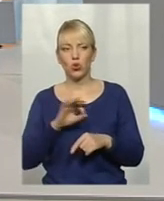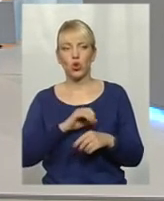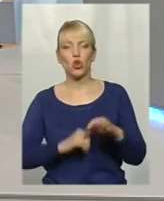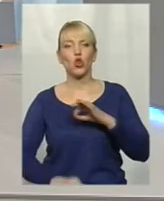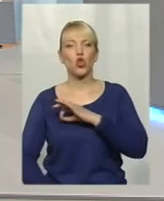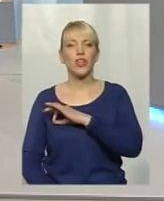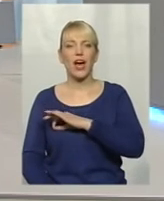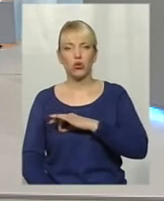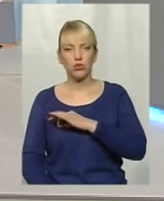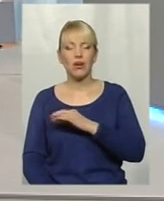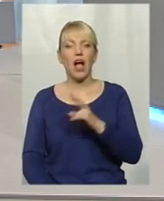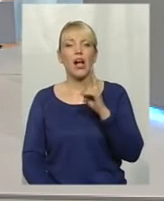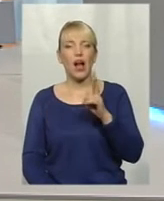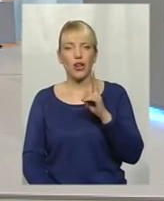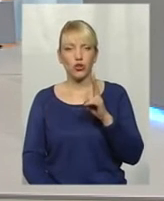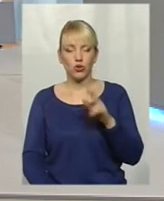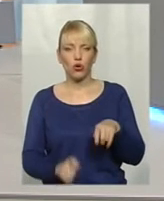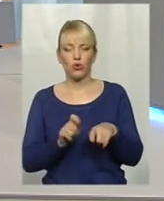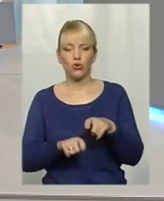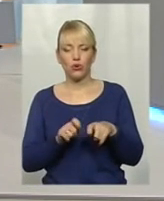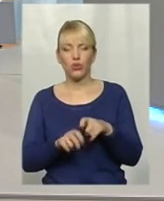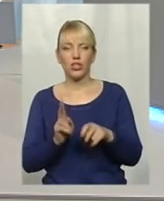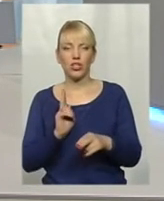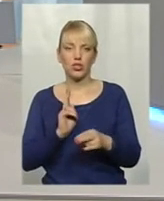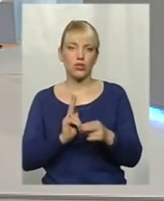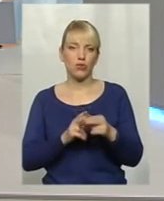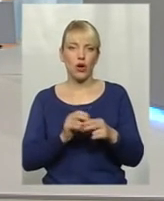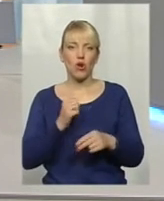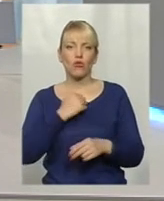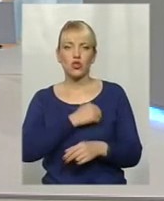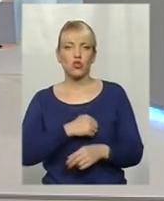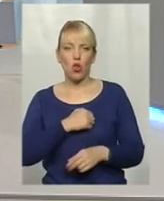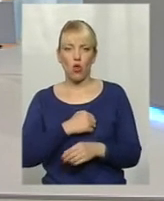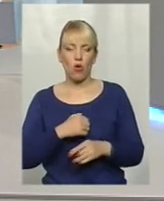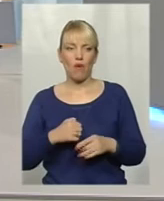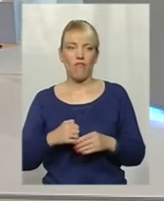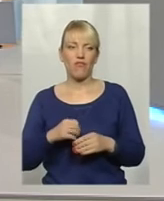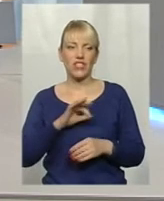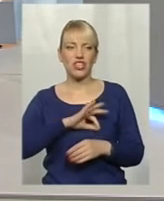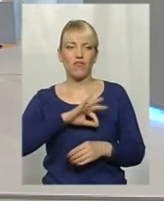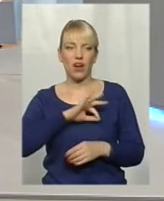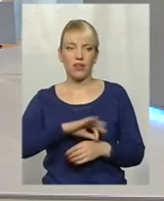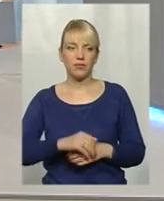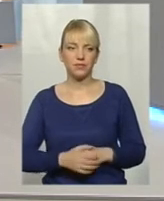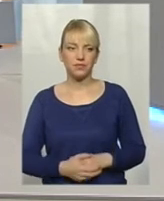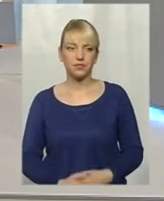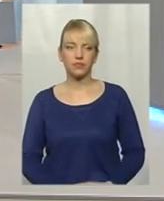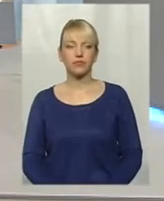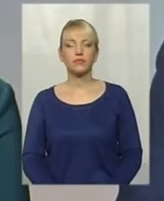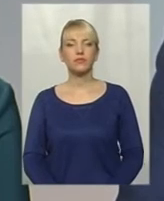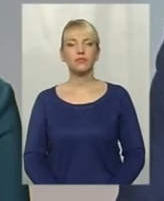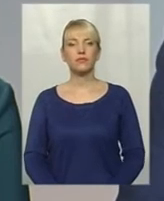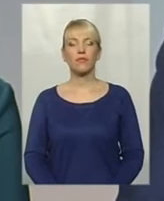нотаріусів. А хто контролює і упереджує зловживання суб'єктів реєстрації? Дуже гарне питання. На